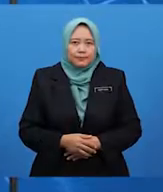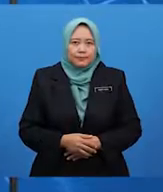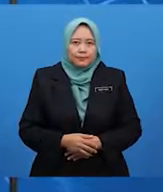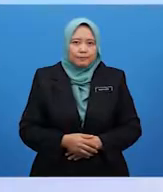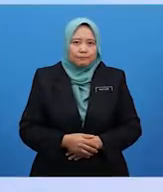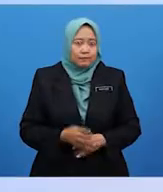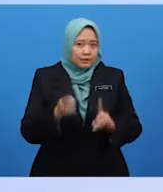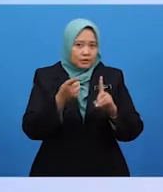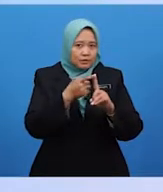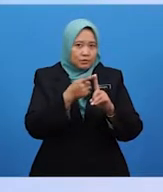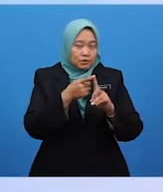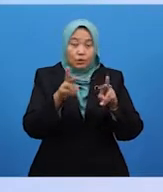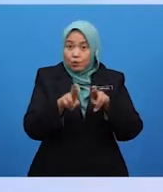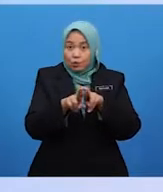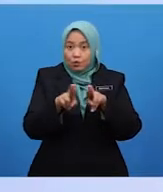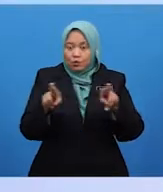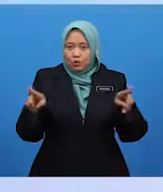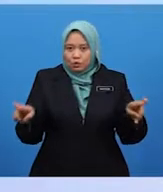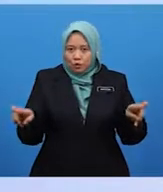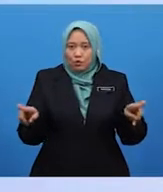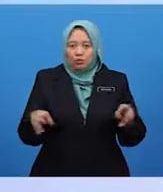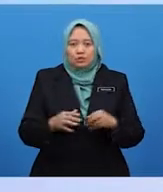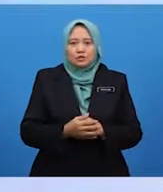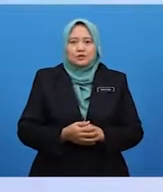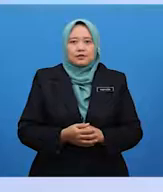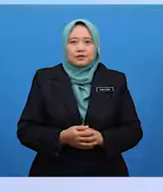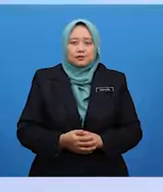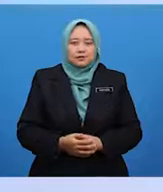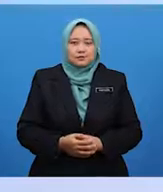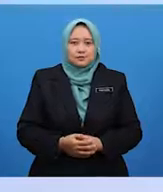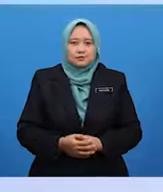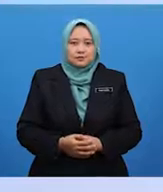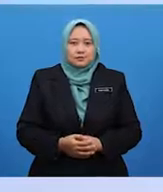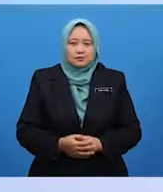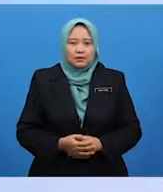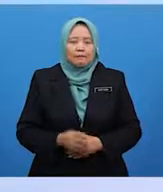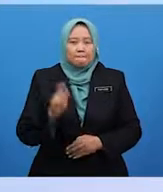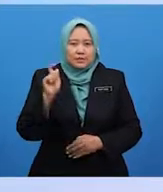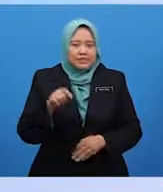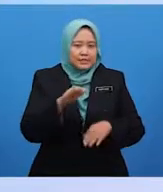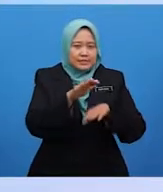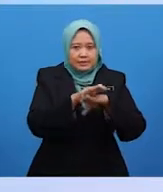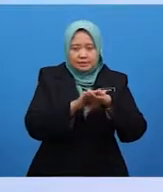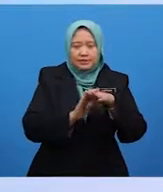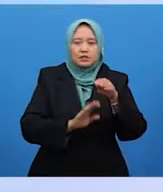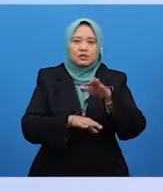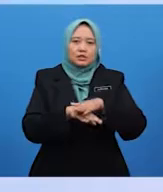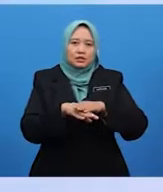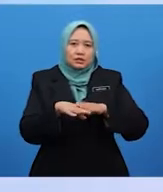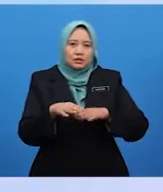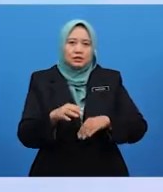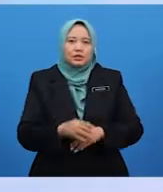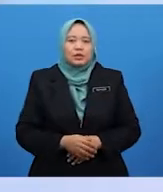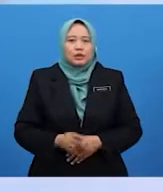ialah ruang. Ruang adalah elemen terpenting dalam mewujudkan ruang dalaman yang selesa. Bayangkan jika kita